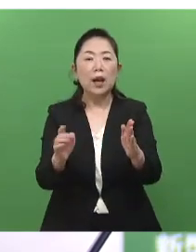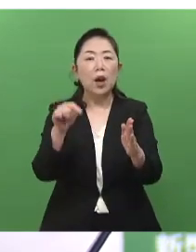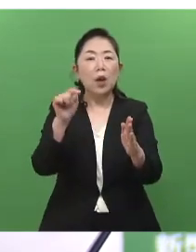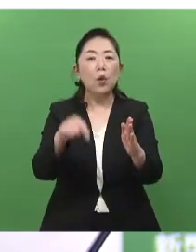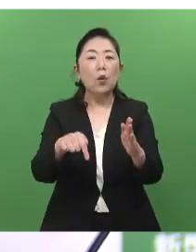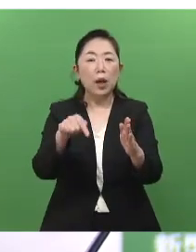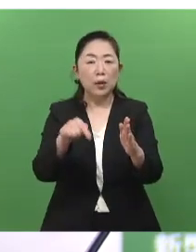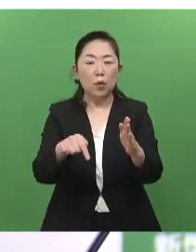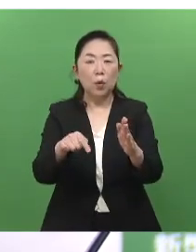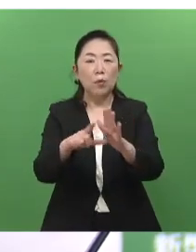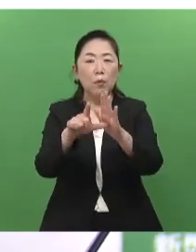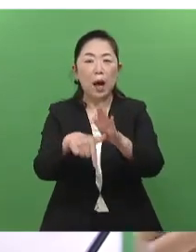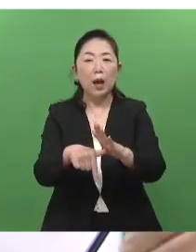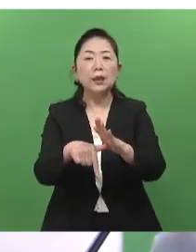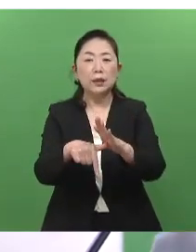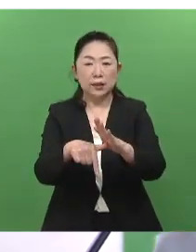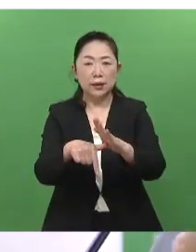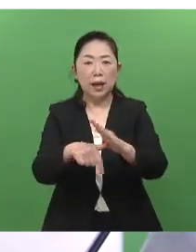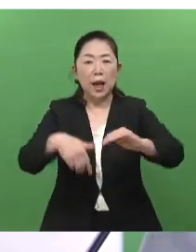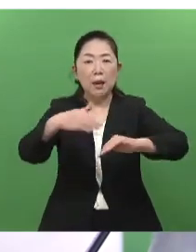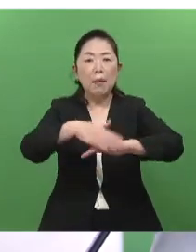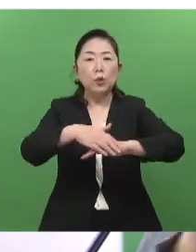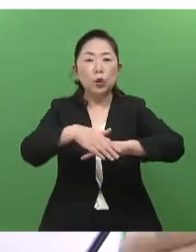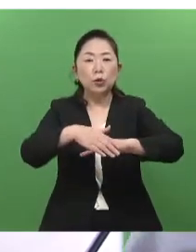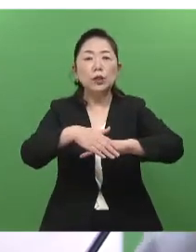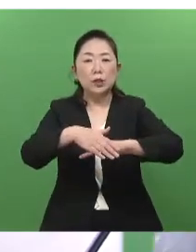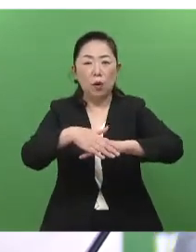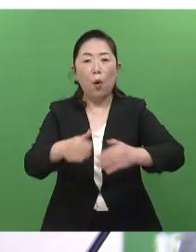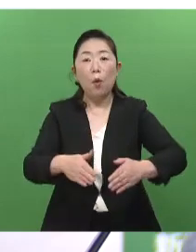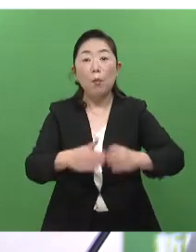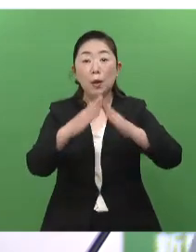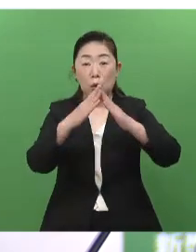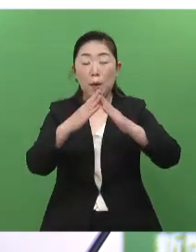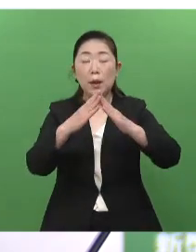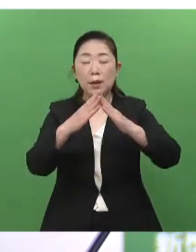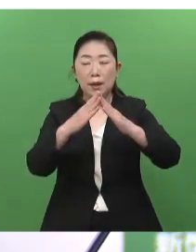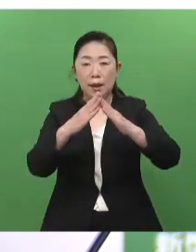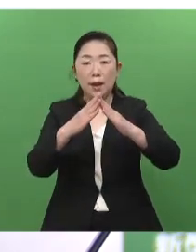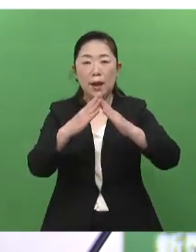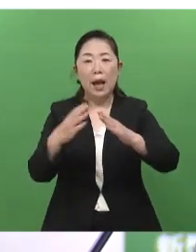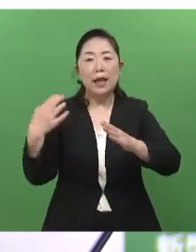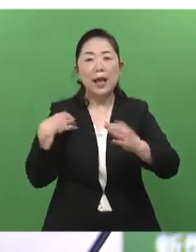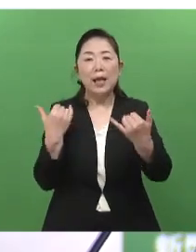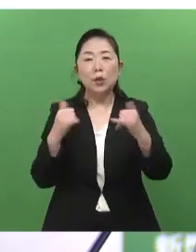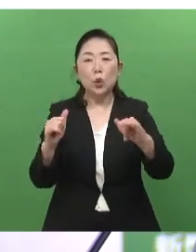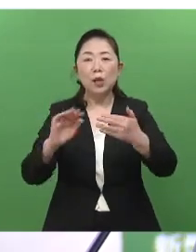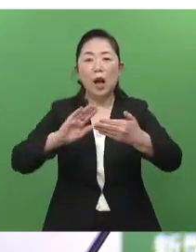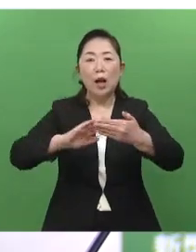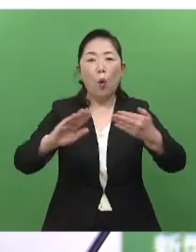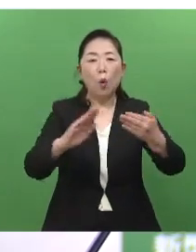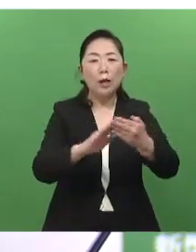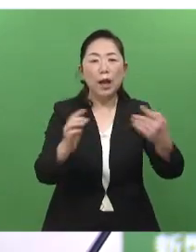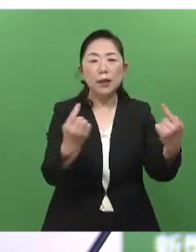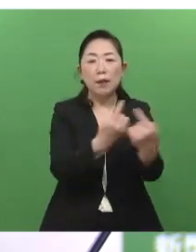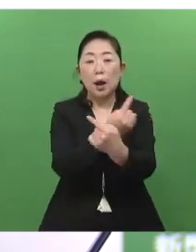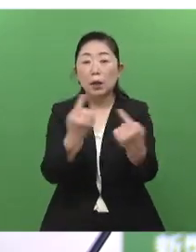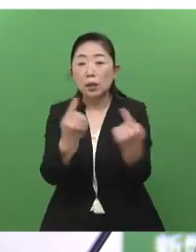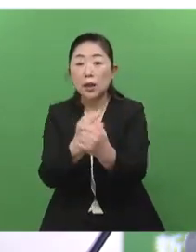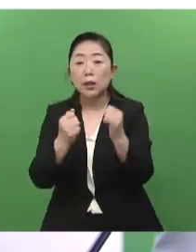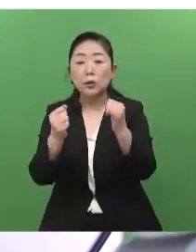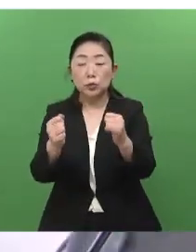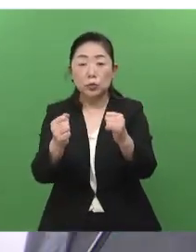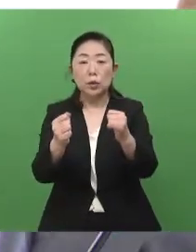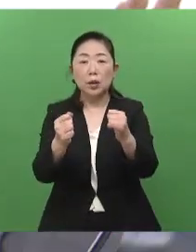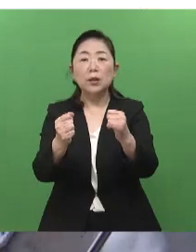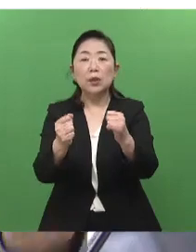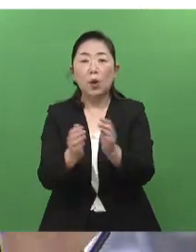ね、一箇所にそれぞれ順番輪番制のようにして出てこられると、今度はその保健所だけ見ているの